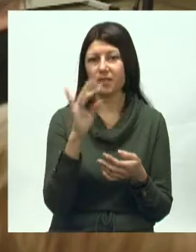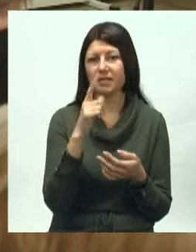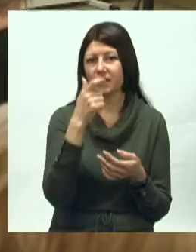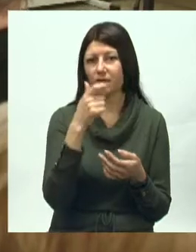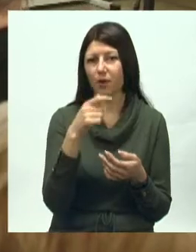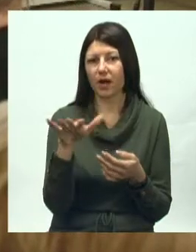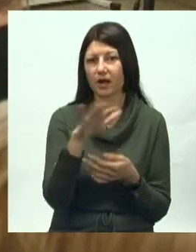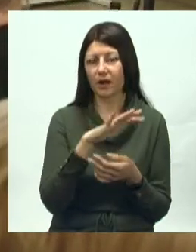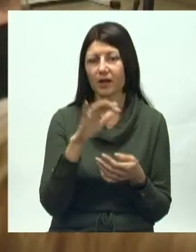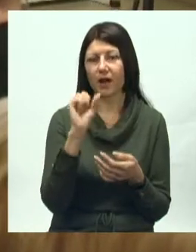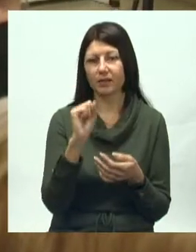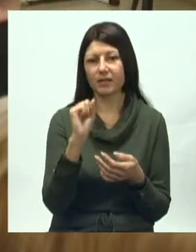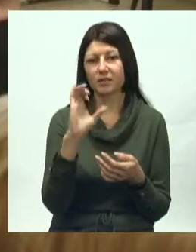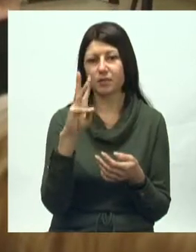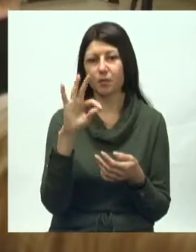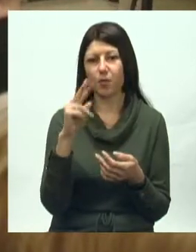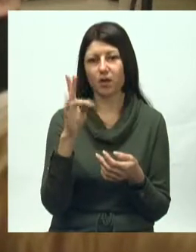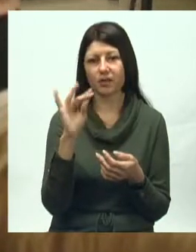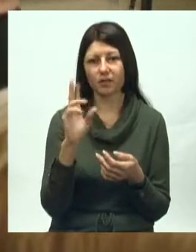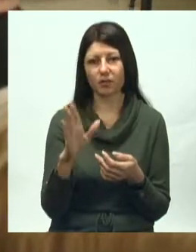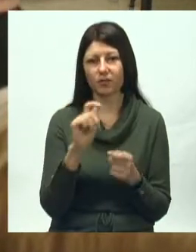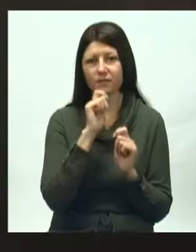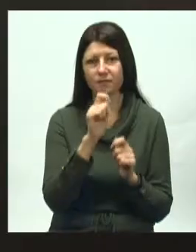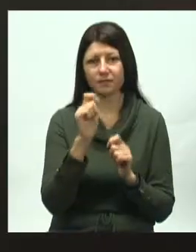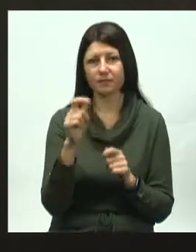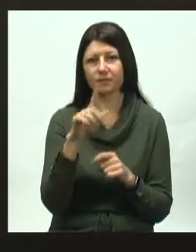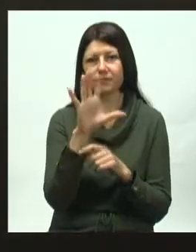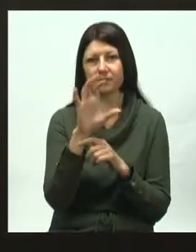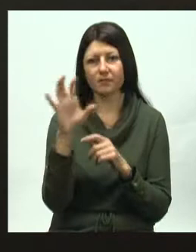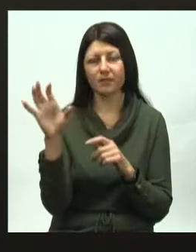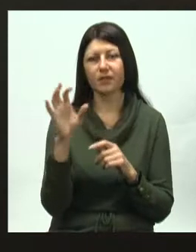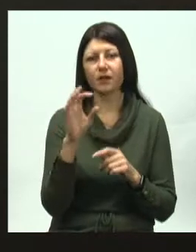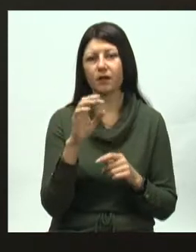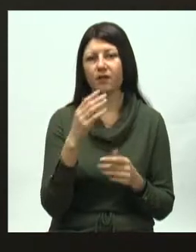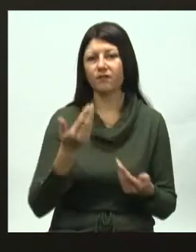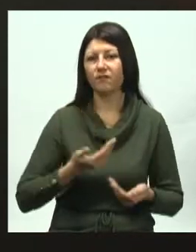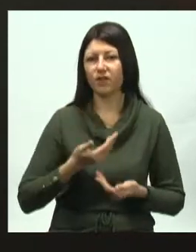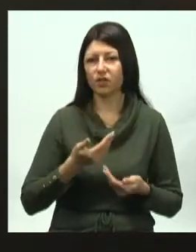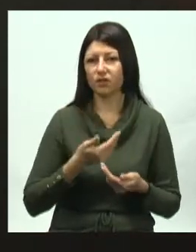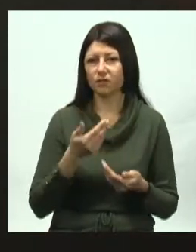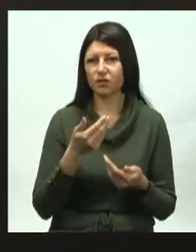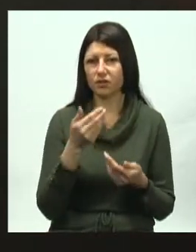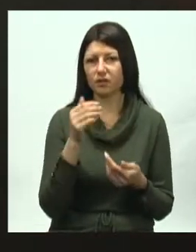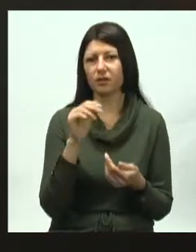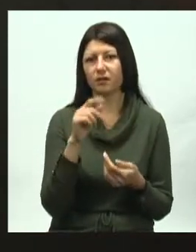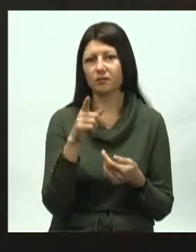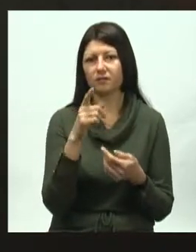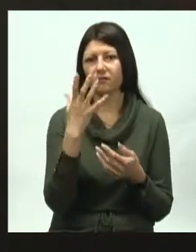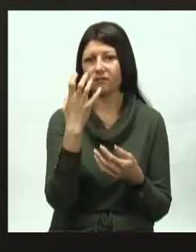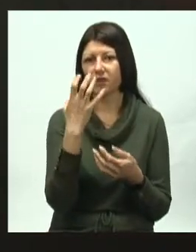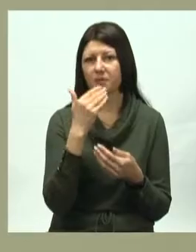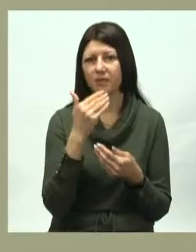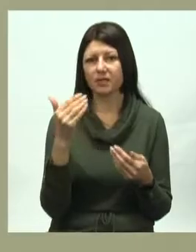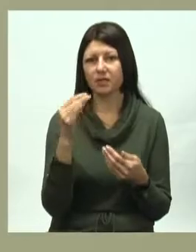края Андрей Смольников. Награду достойны его снимки «Небесный лед» и «Выжившая в Освенциме и Дахау». Последнее фото